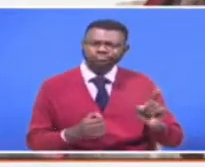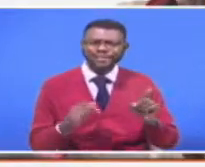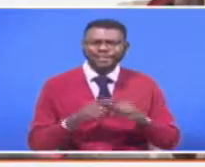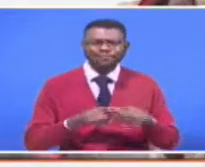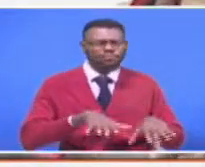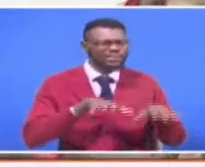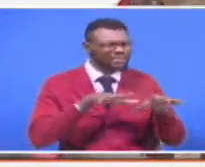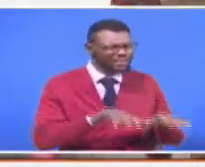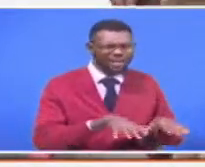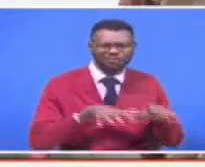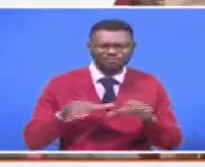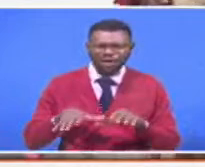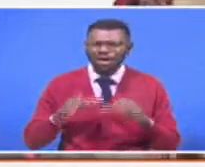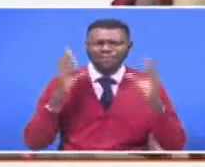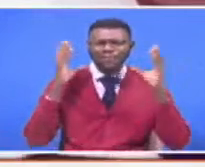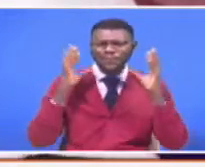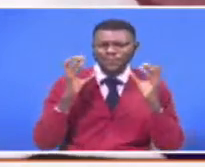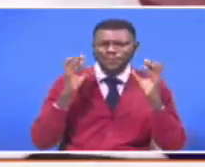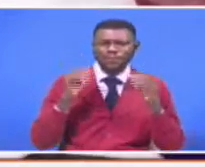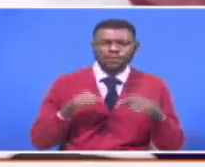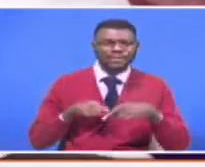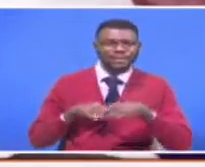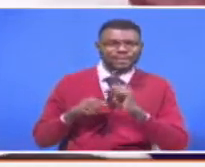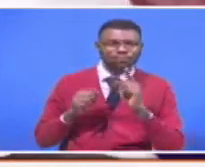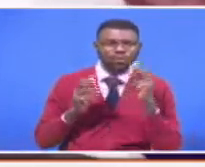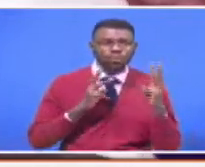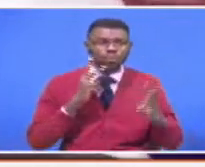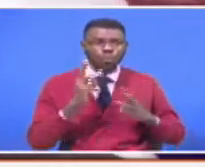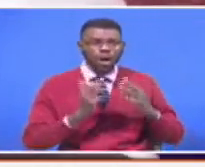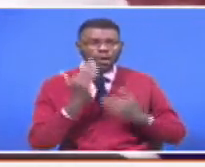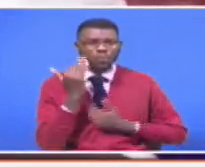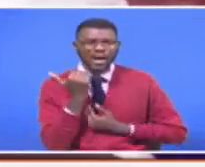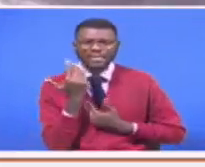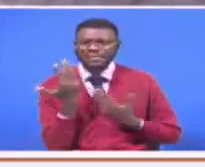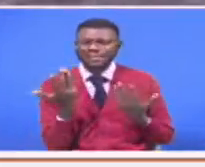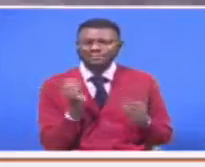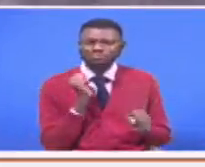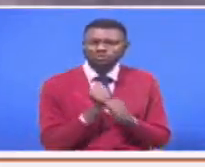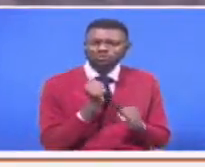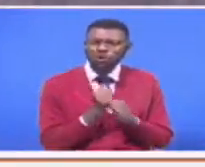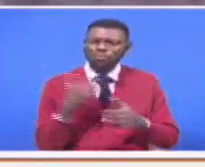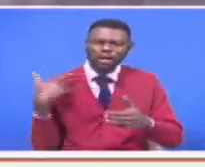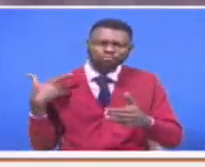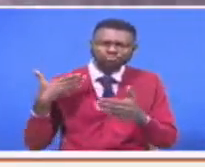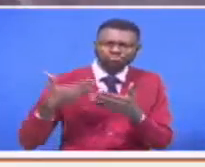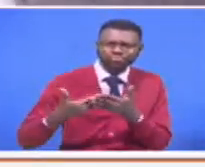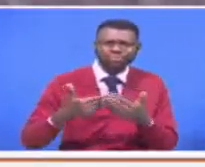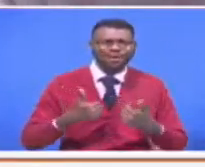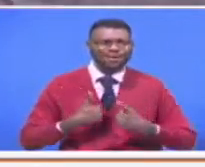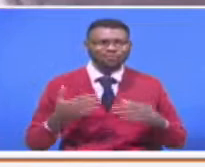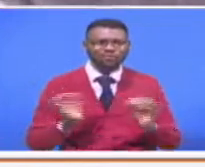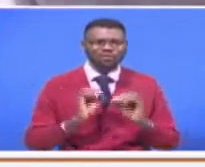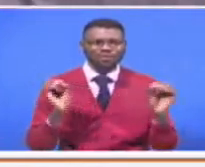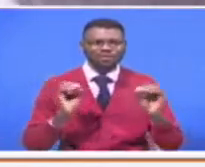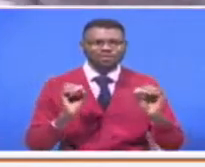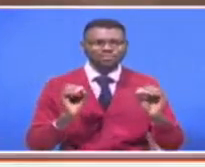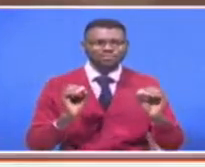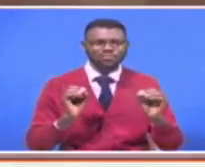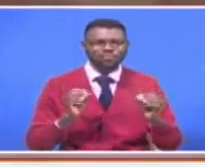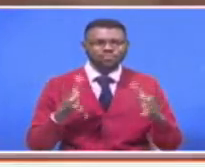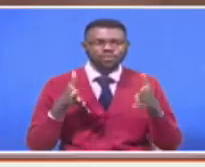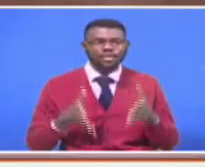usingizi, huku hofu yake kuu ikiwa ni kukosa ajira kwa muda mrefu. Mambo yamebadilika